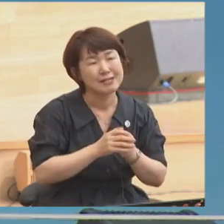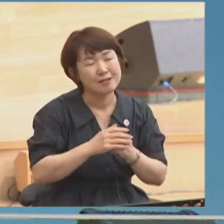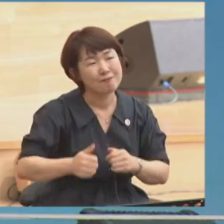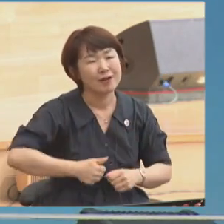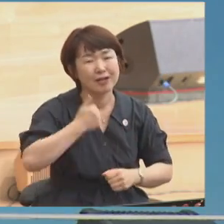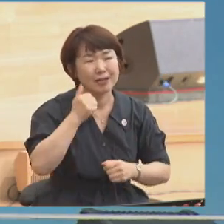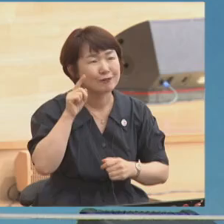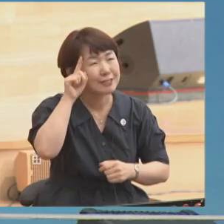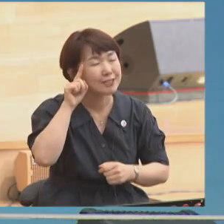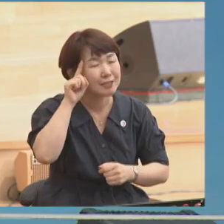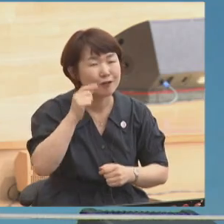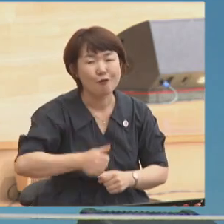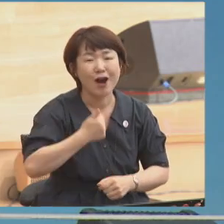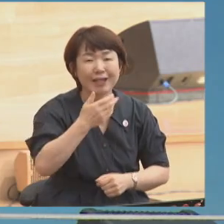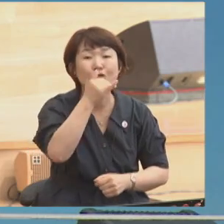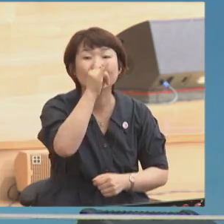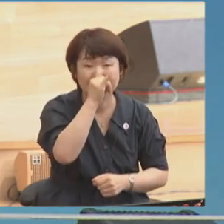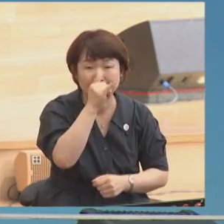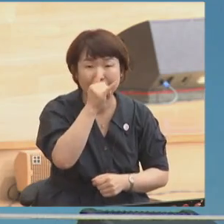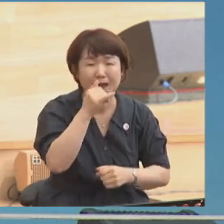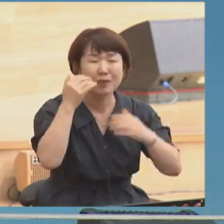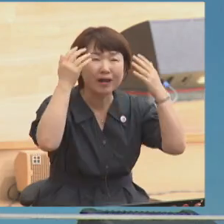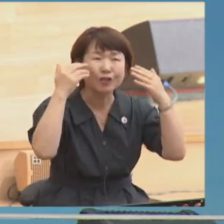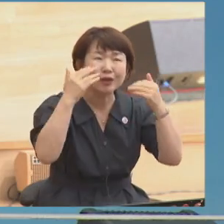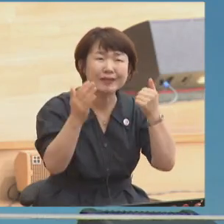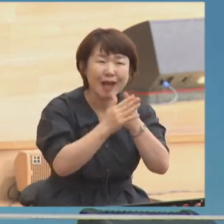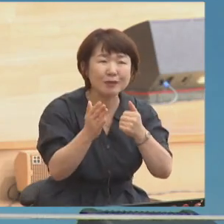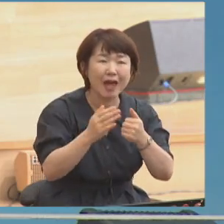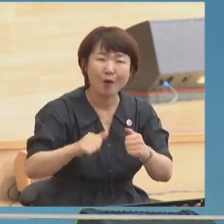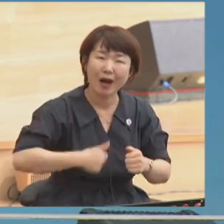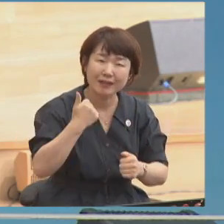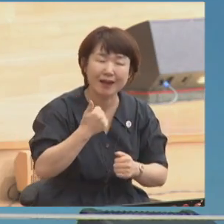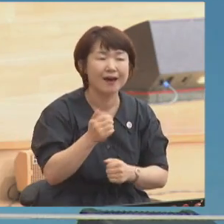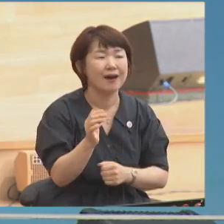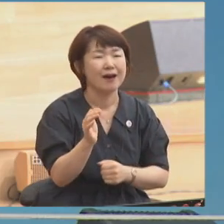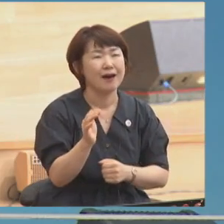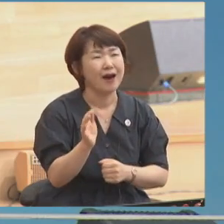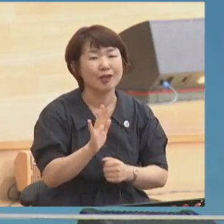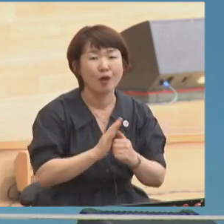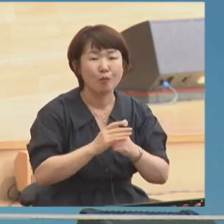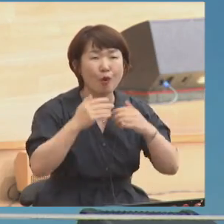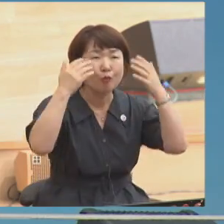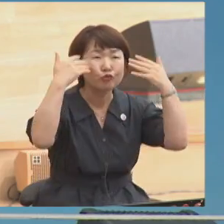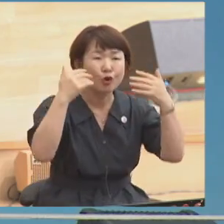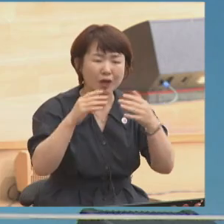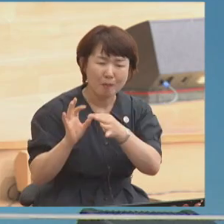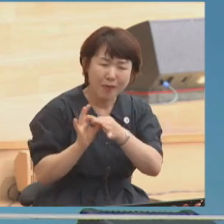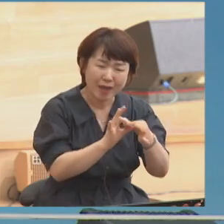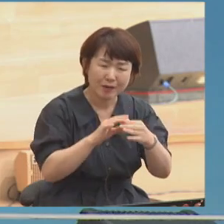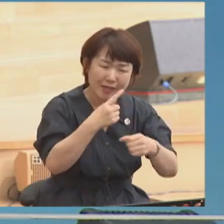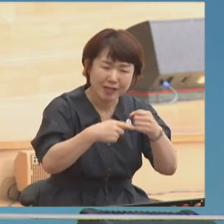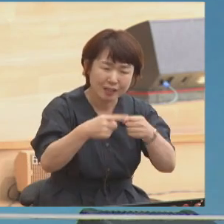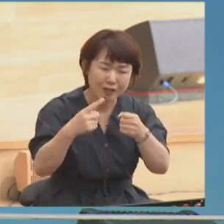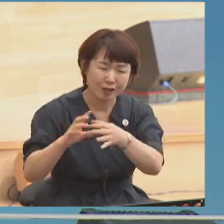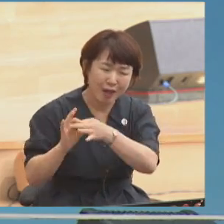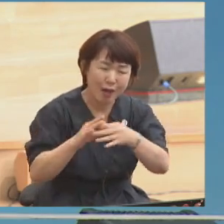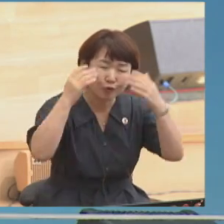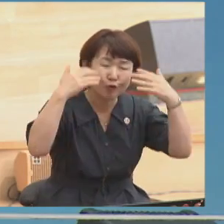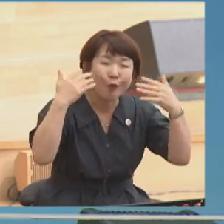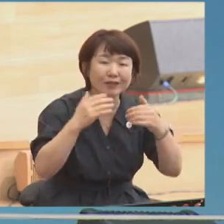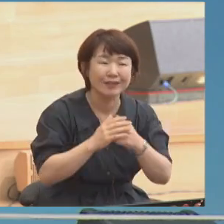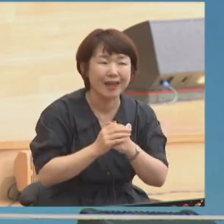막 화가 날 수도 있죠. 무더위 때문에 그런 것인가? 그럼 언제는 여름이 안 더웠나? 다